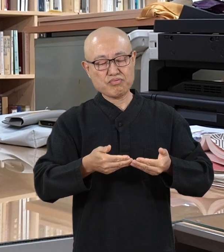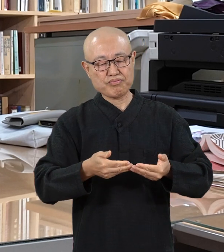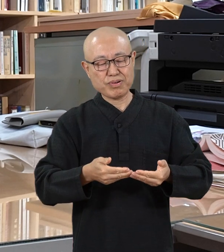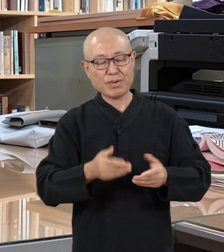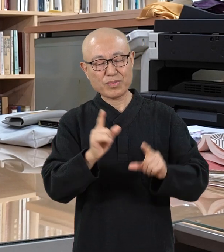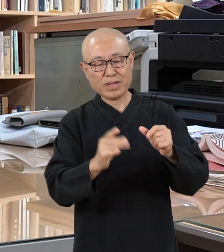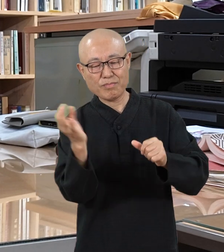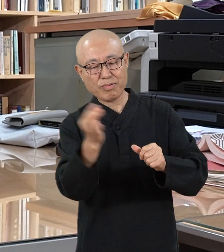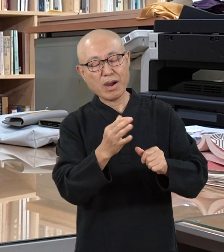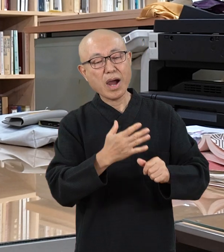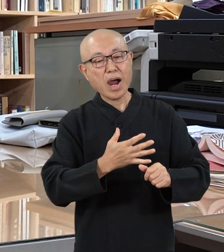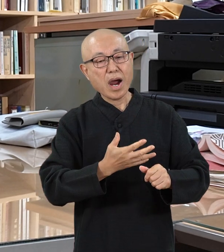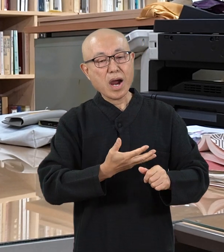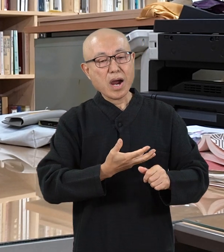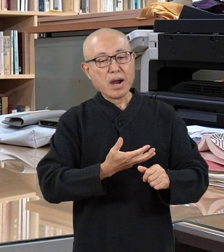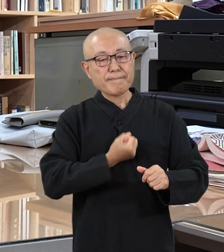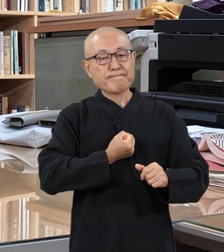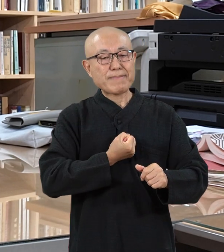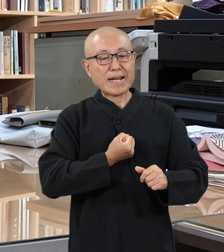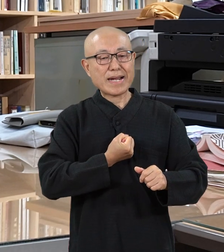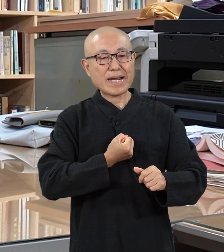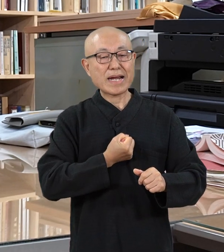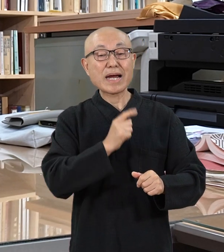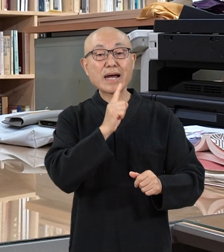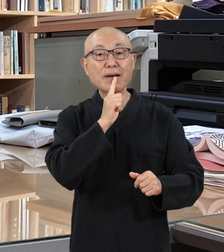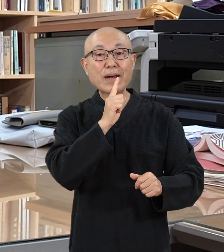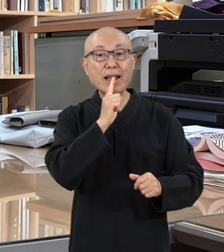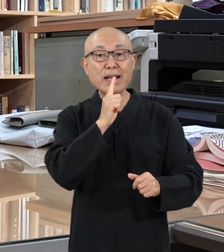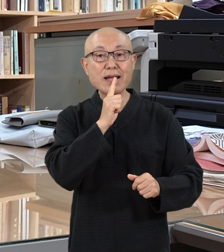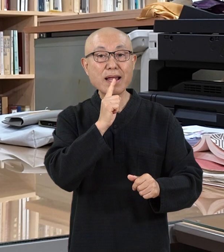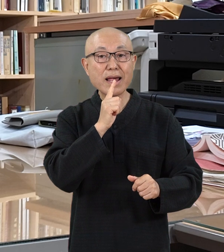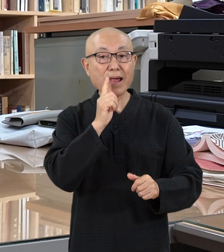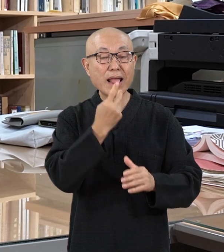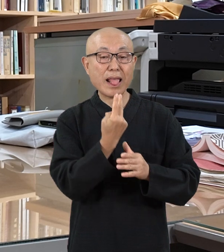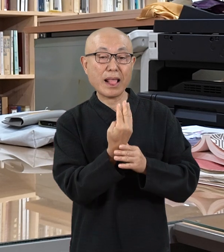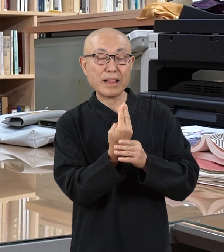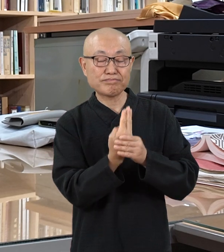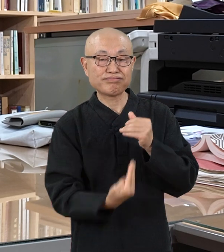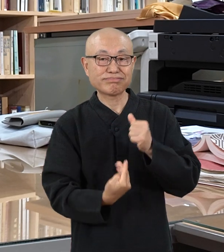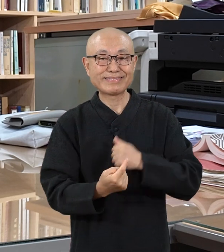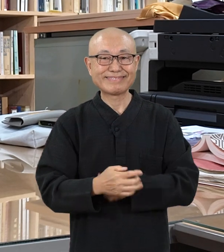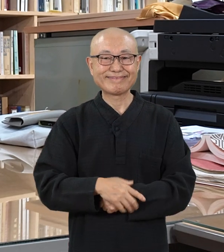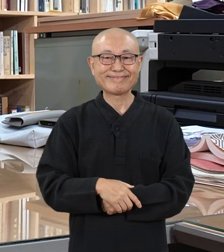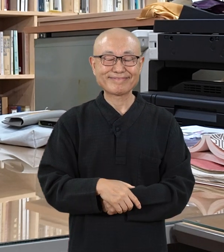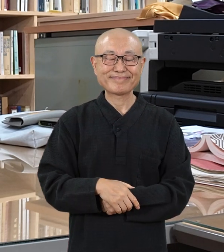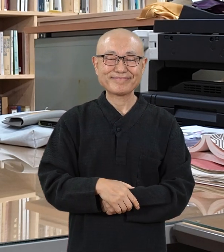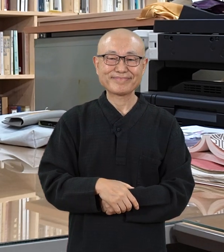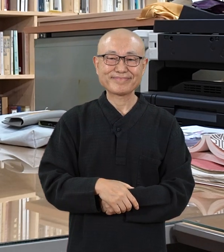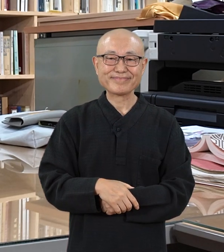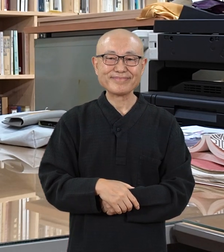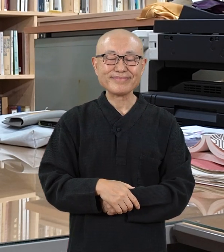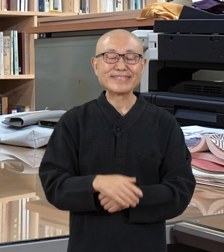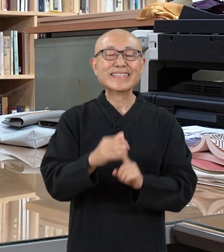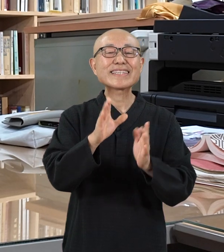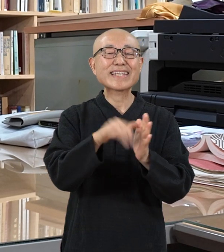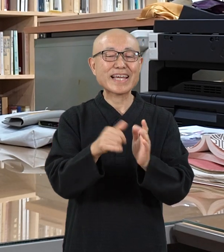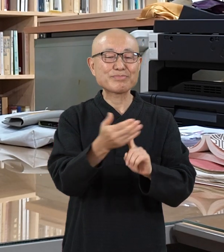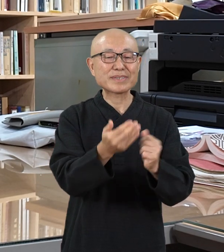압도당해서 아무 대답도 못하고 있습니다. 그러니까 부처님이 그 바라드 바자를